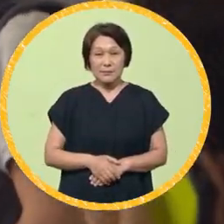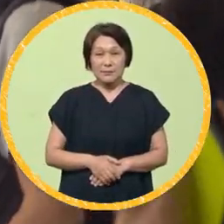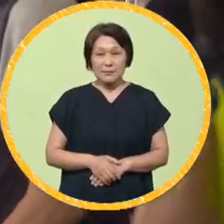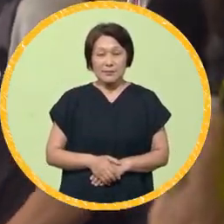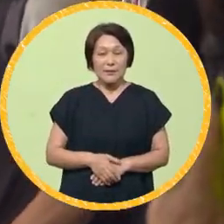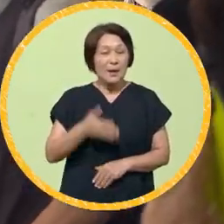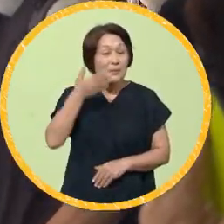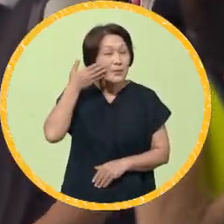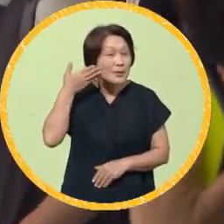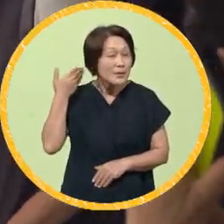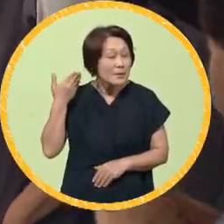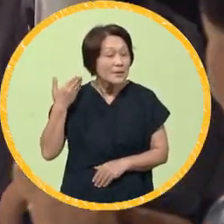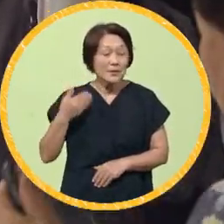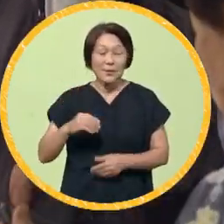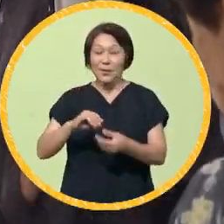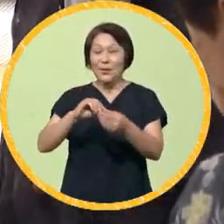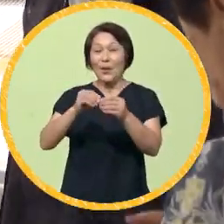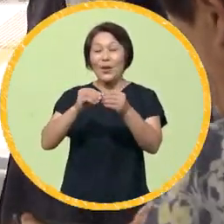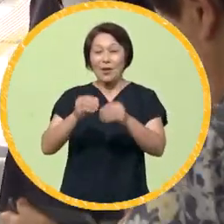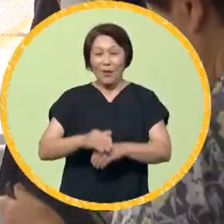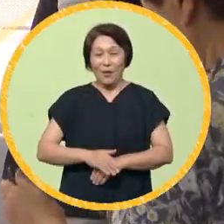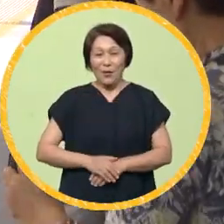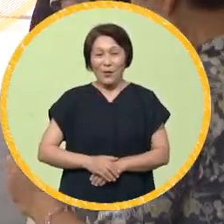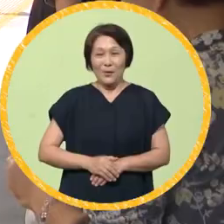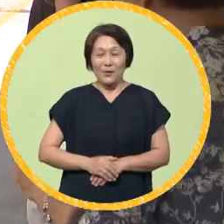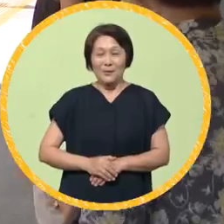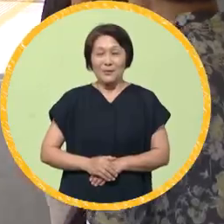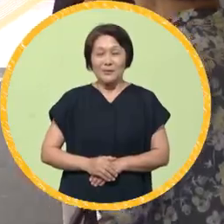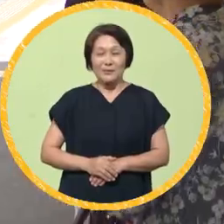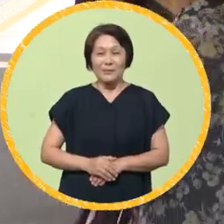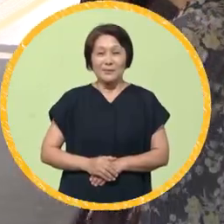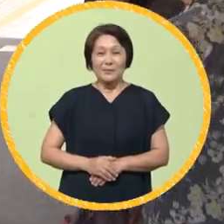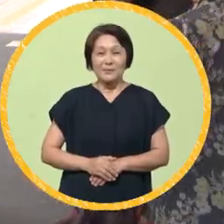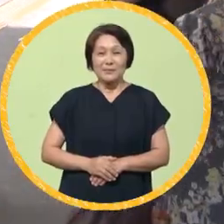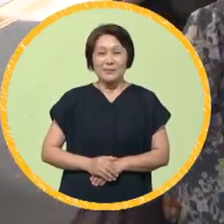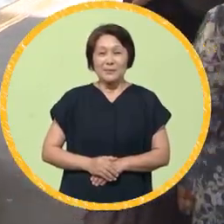ブルーだ。おー、すごい。